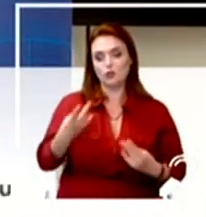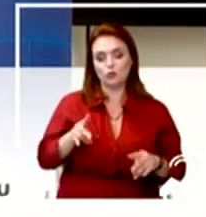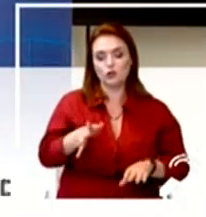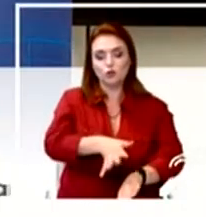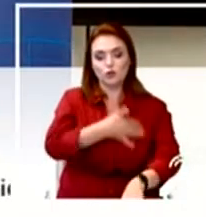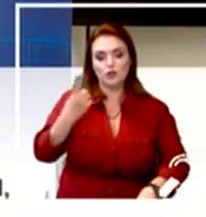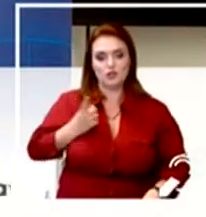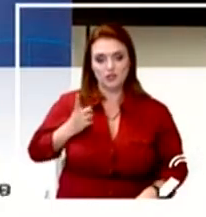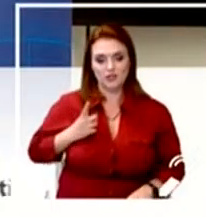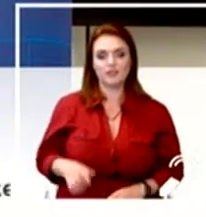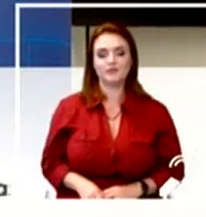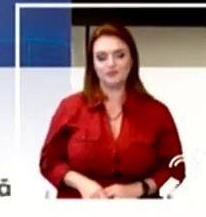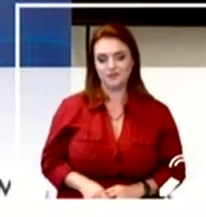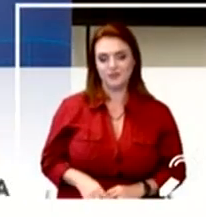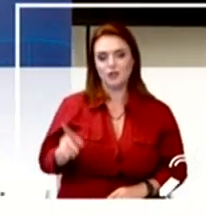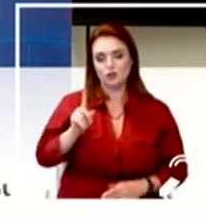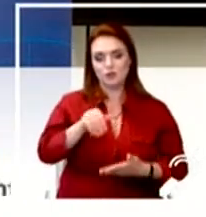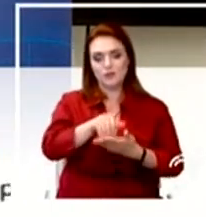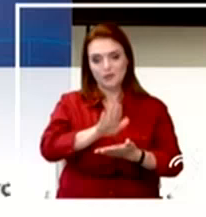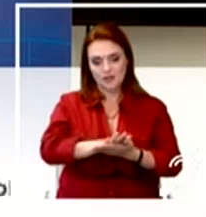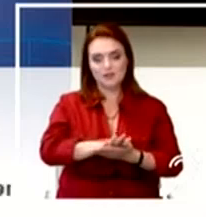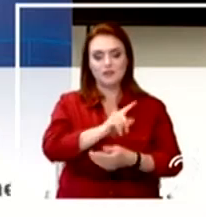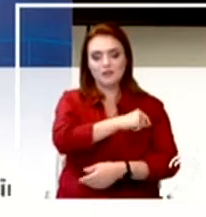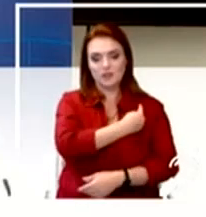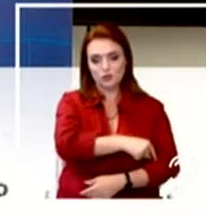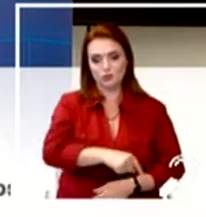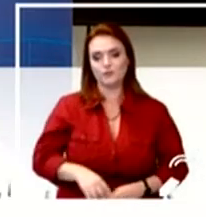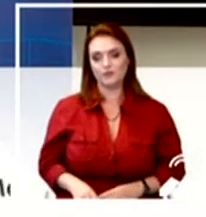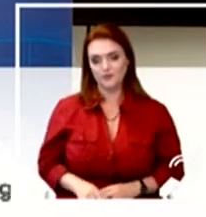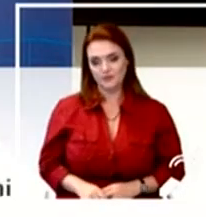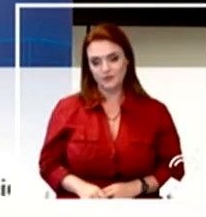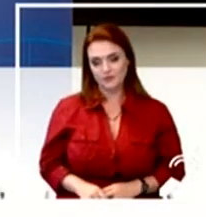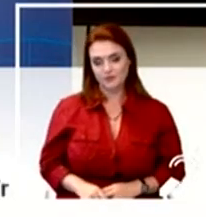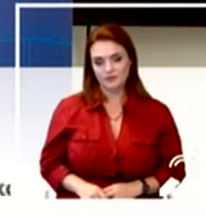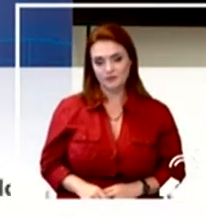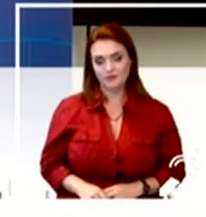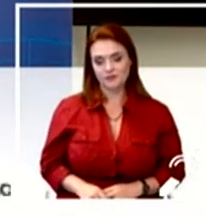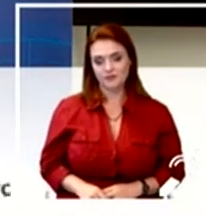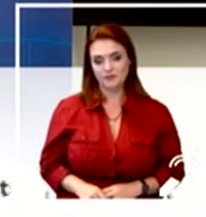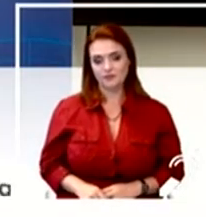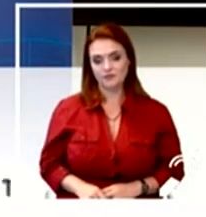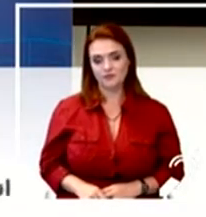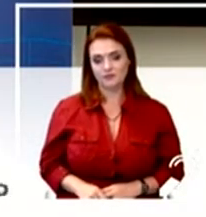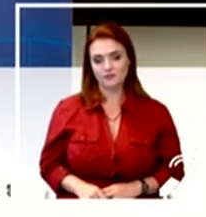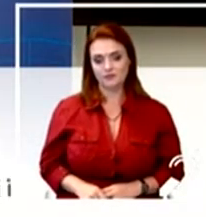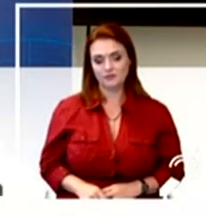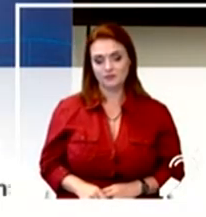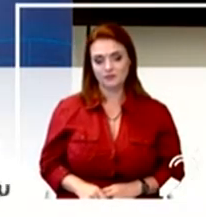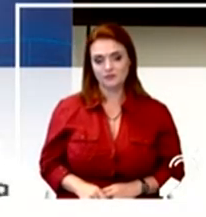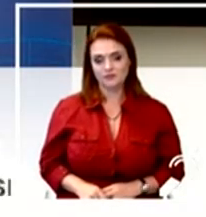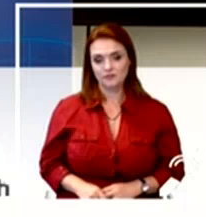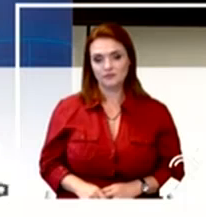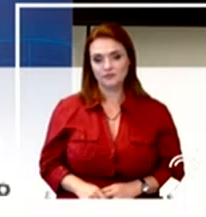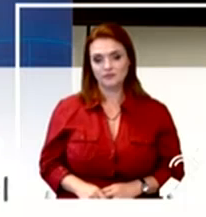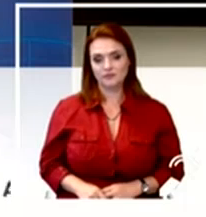companiile internaționale de asigurări în medicină, care vor trimite sau vor contracta direct spitalele din